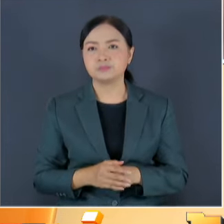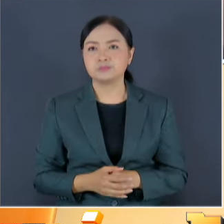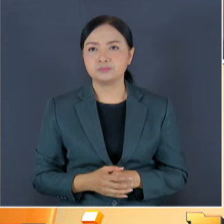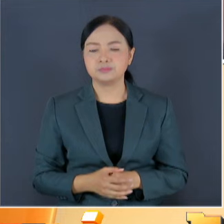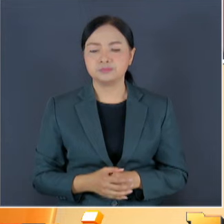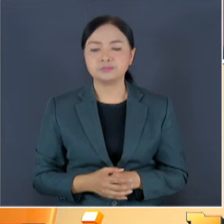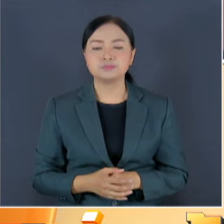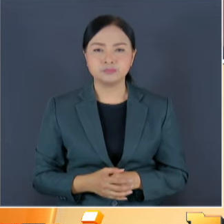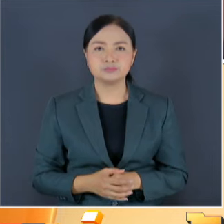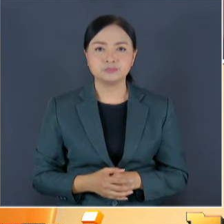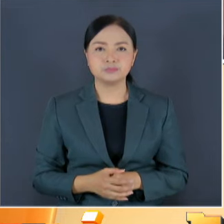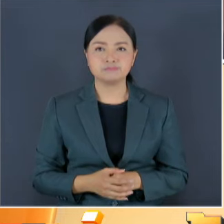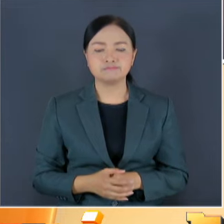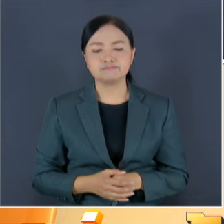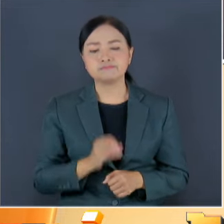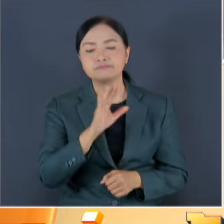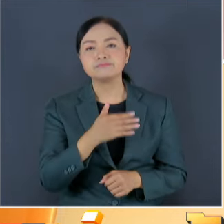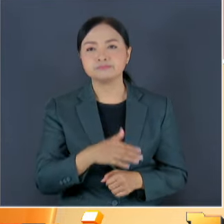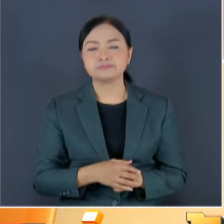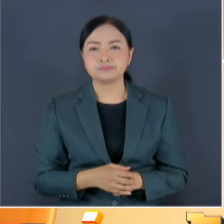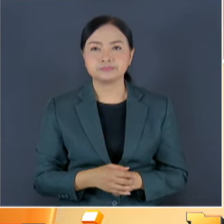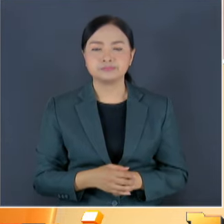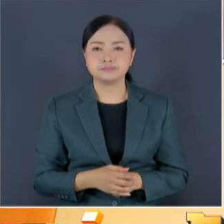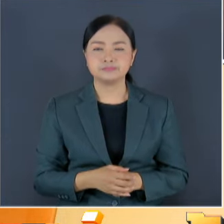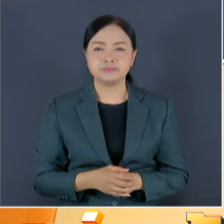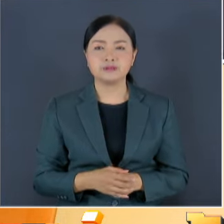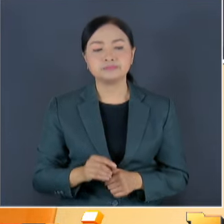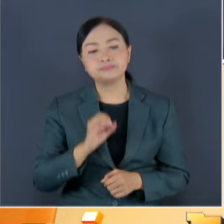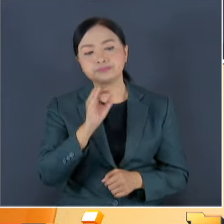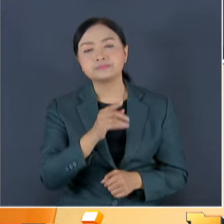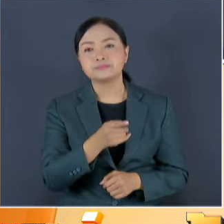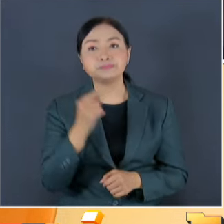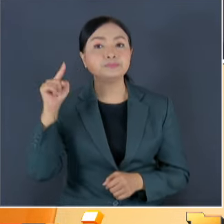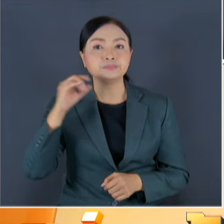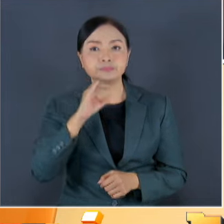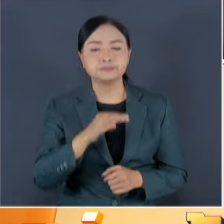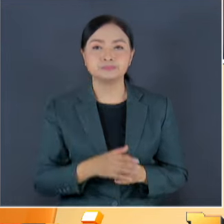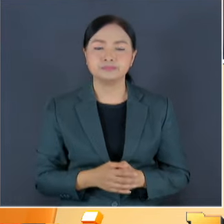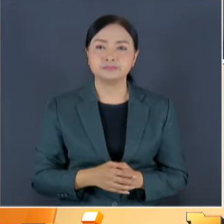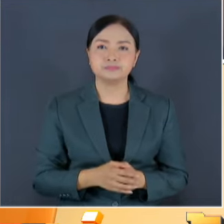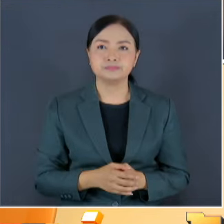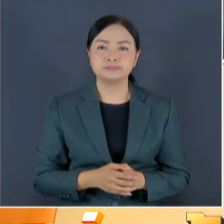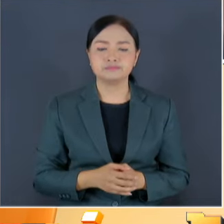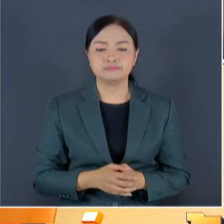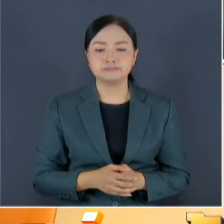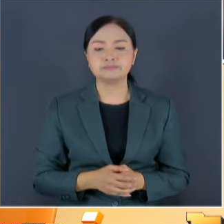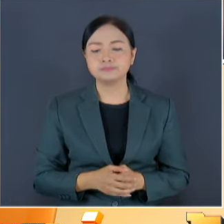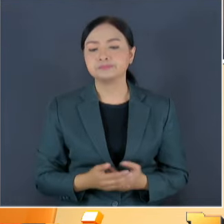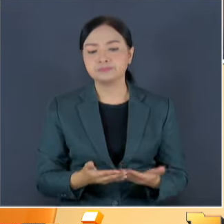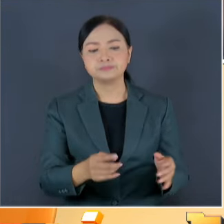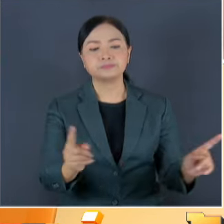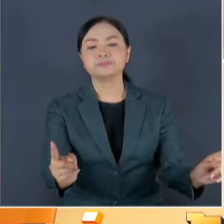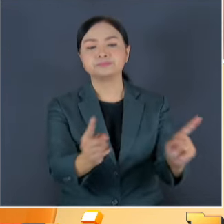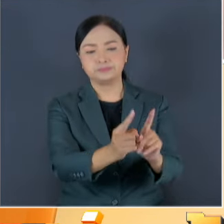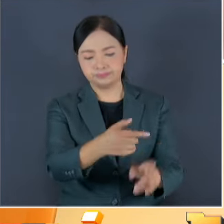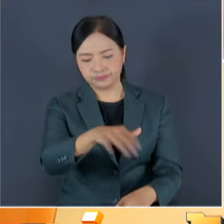ทะกันเลยอะฮะจนถึงขนาดเธอบอกว่าตอนหลังเนี่ยคุณธิดาทุนธารารัตน์เธอบอกเลยบอกว่าเหมือนเพลงพี่อ๊อฟพงษ์พัฒน์อะใจนักเลงให้เธอได้กับเขาและจ